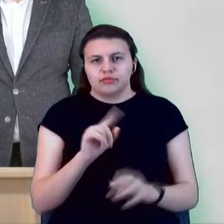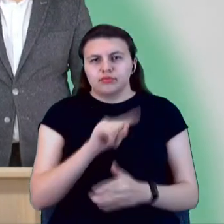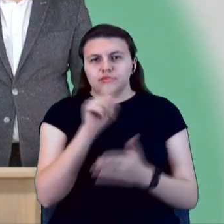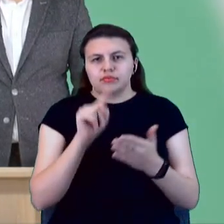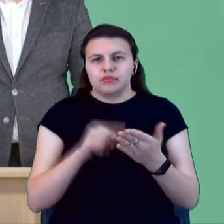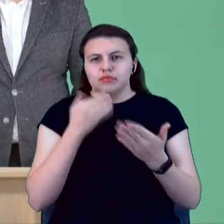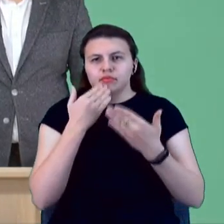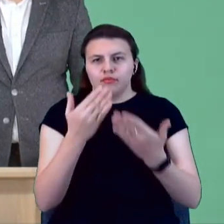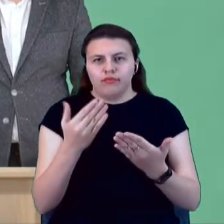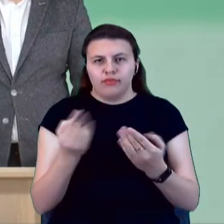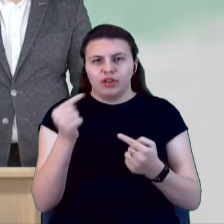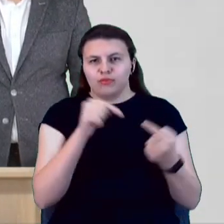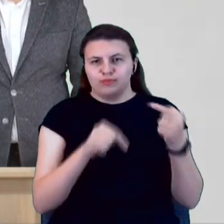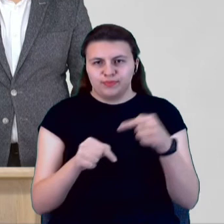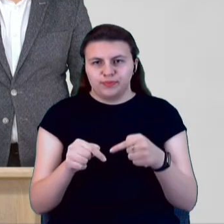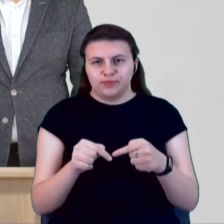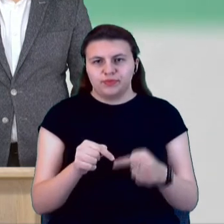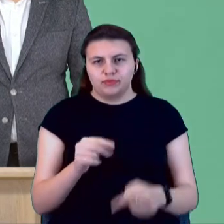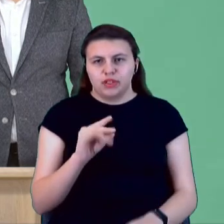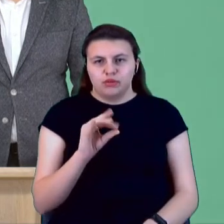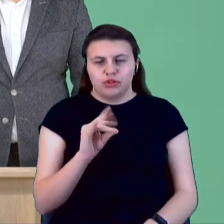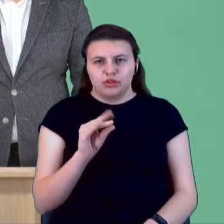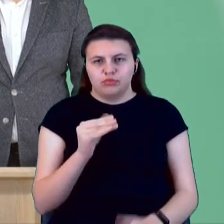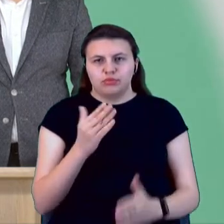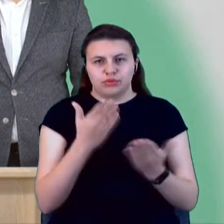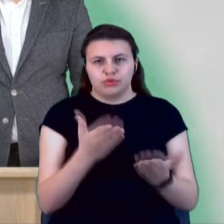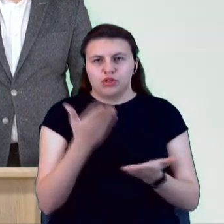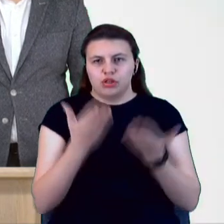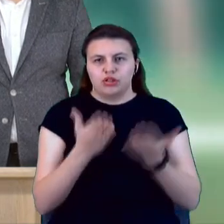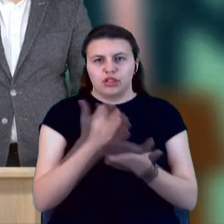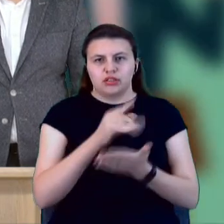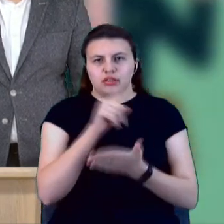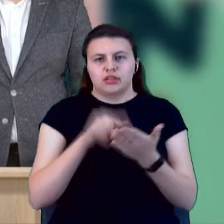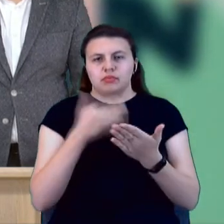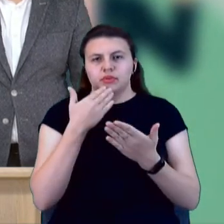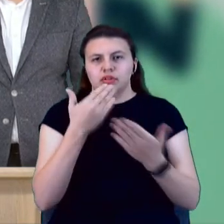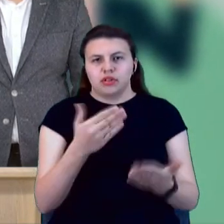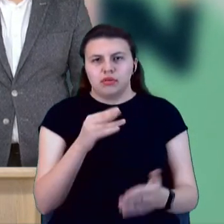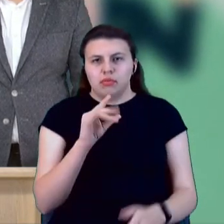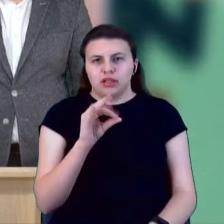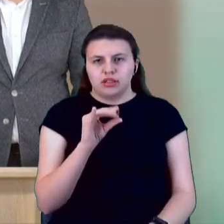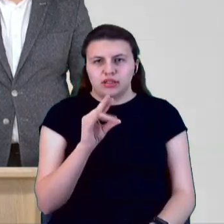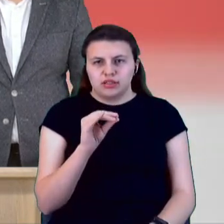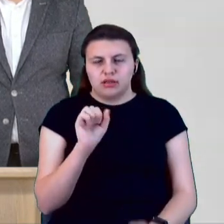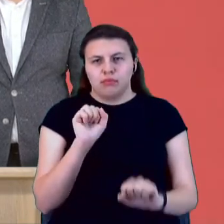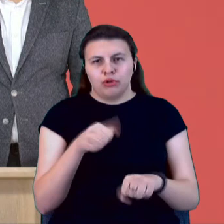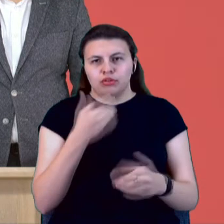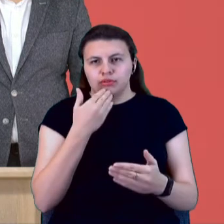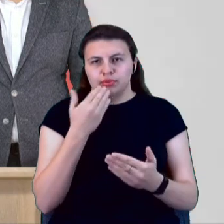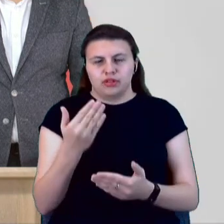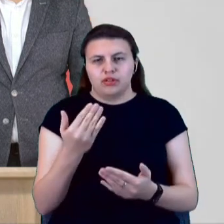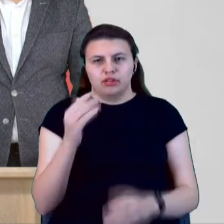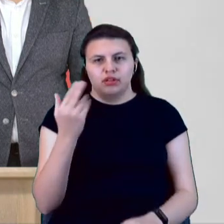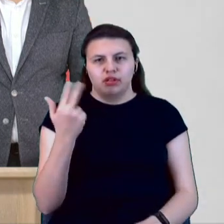«Запитай суперника». Пане Олеже, прошу, якщо у вас є запитання до пана Дениса, ви можете його поставити, у вас є 30